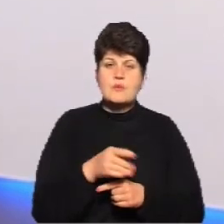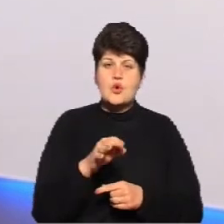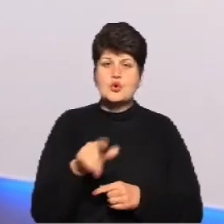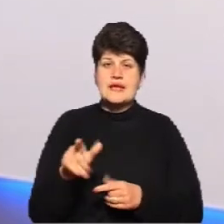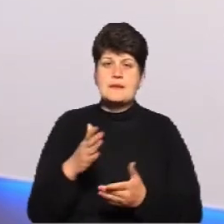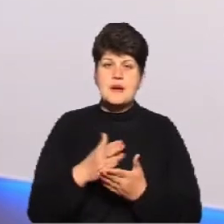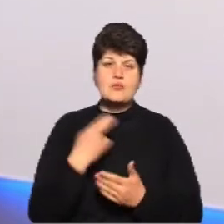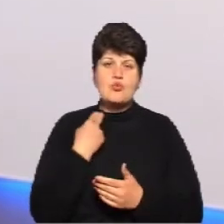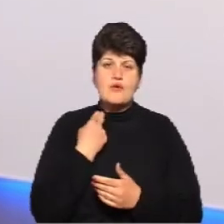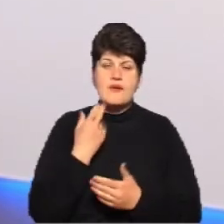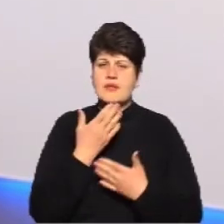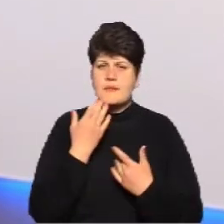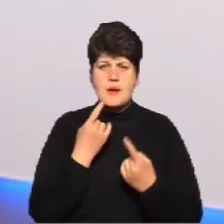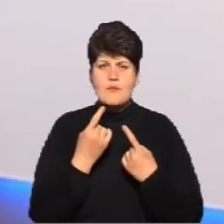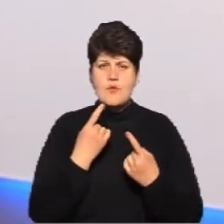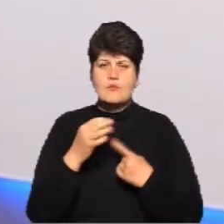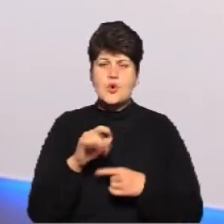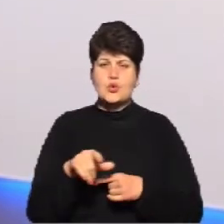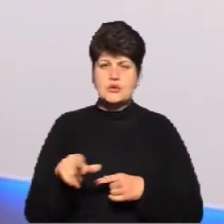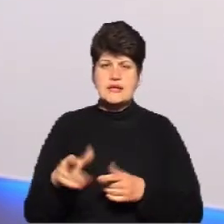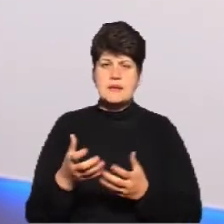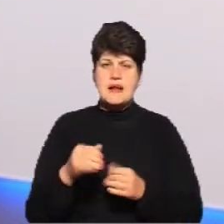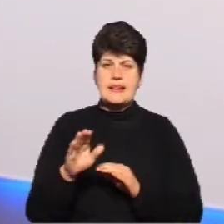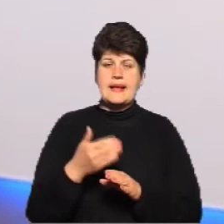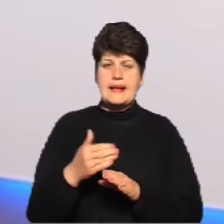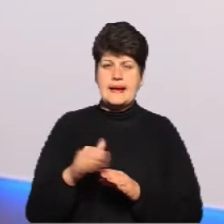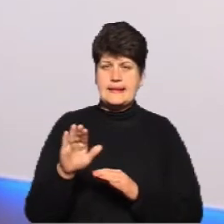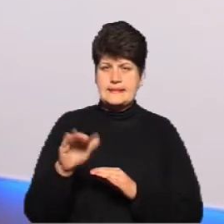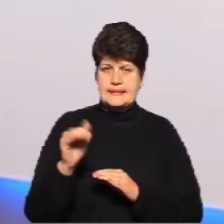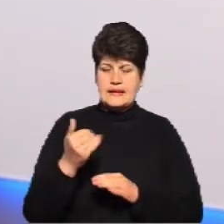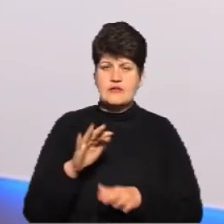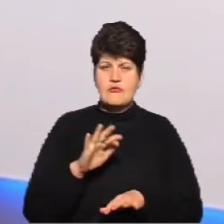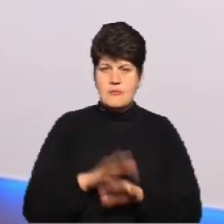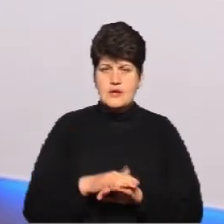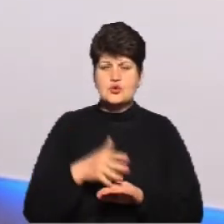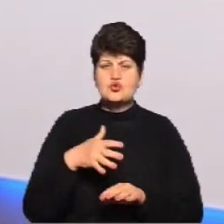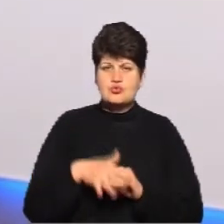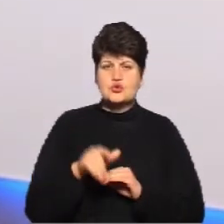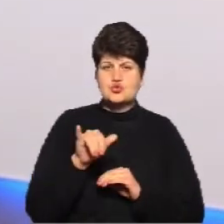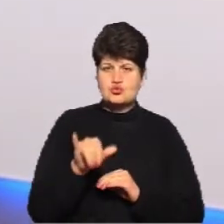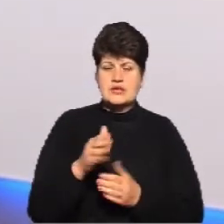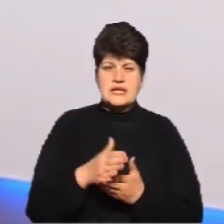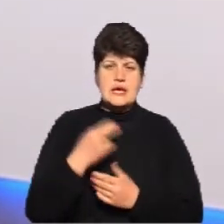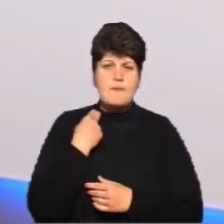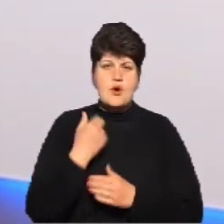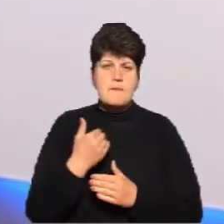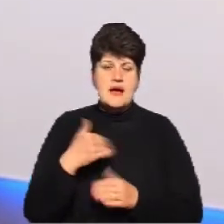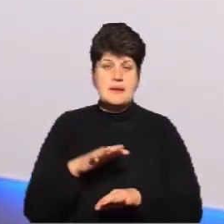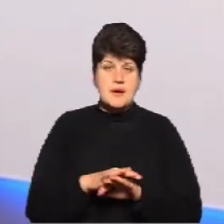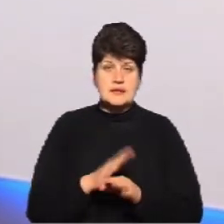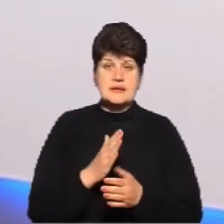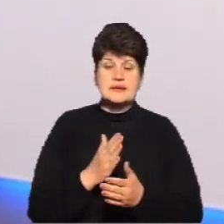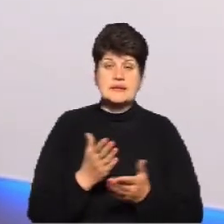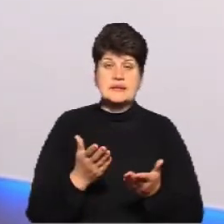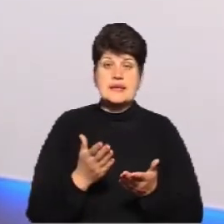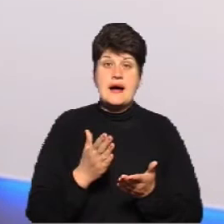не йде мова лише про людей, які брали кредит в банку і, звичайно, зрозуміло, що в них є, наприклад, борг перед банком. Йдеться і про